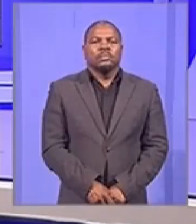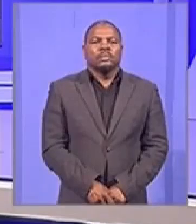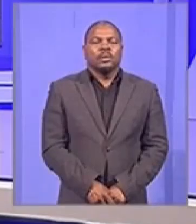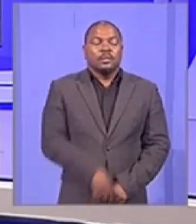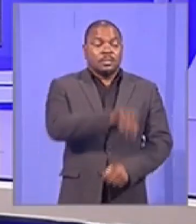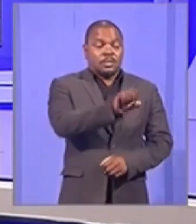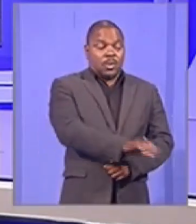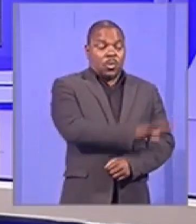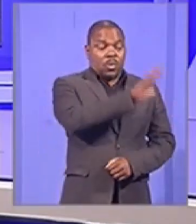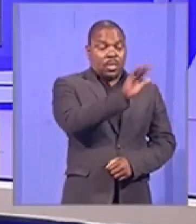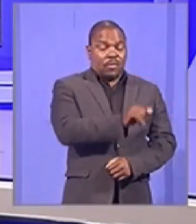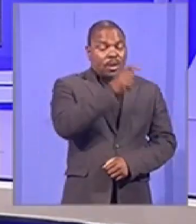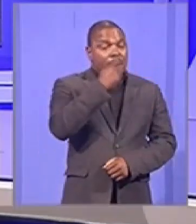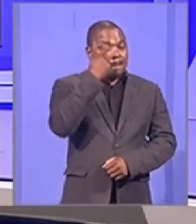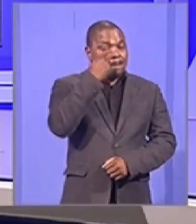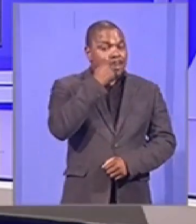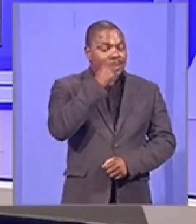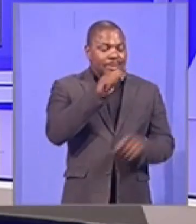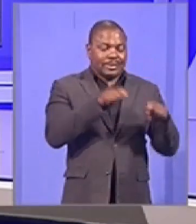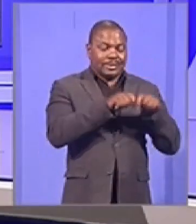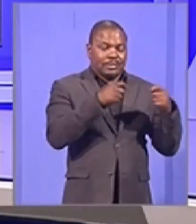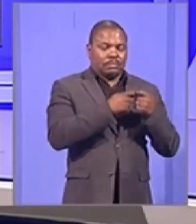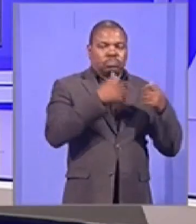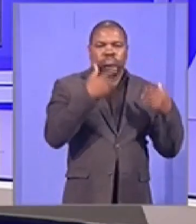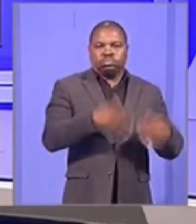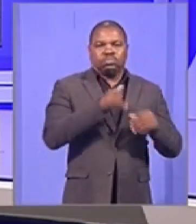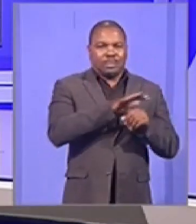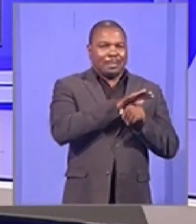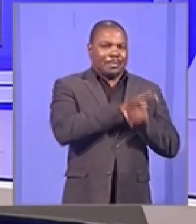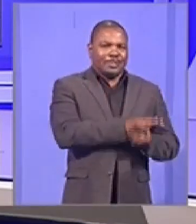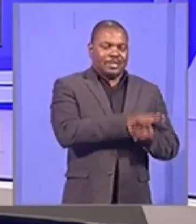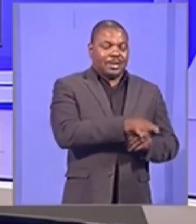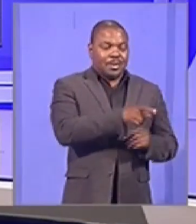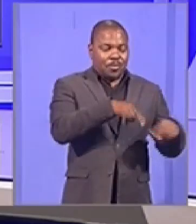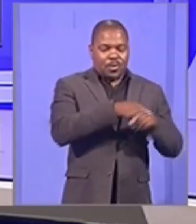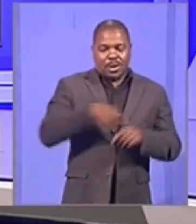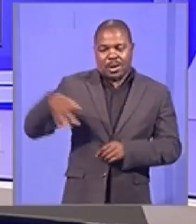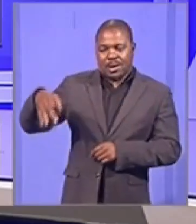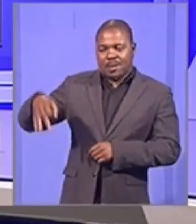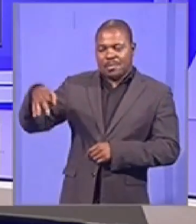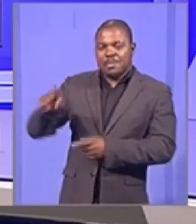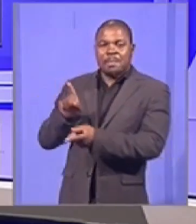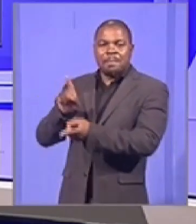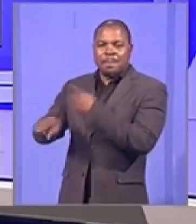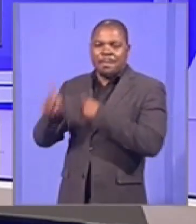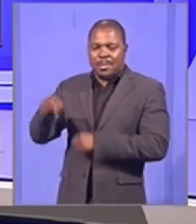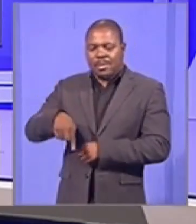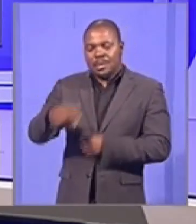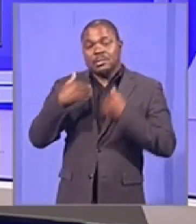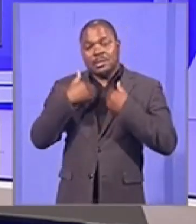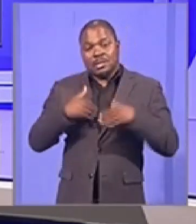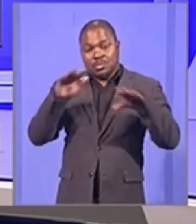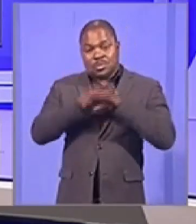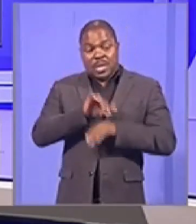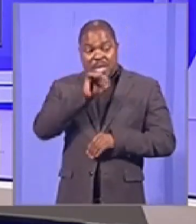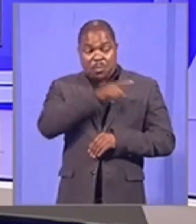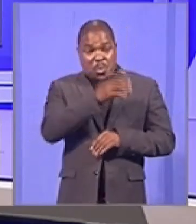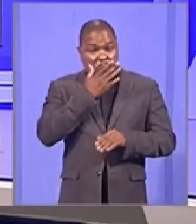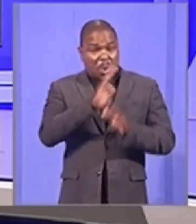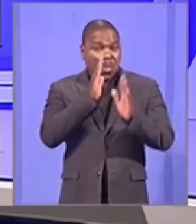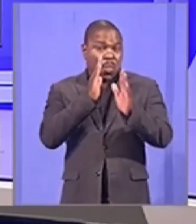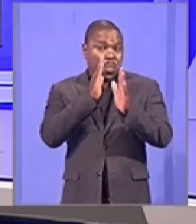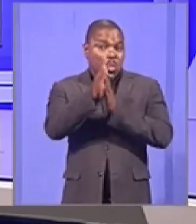Setlhopha sa Aforika Borwa sa banna se mo kgatelelong ya go fenya kgatlhanong le Namibia ka Sontaga maitsiboa fa ba batla go fetela